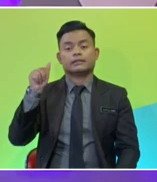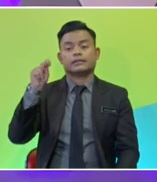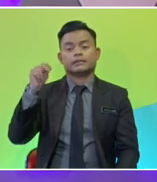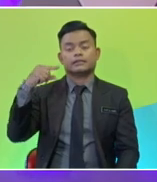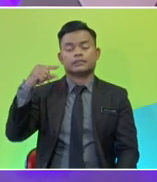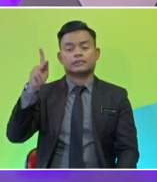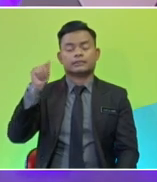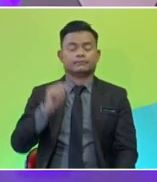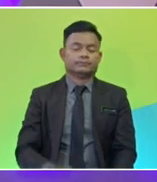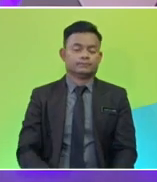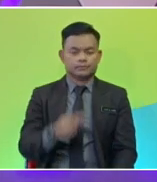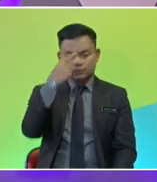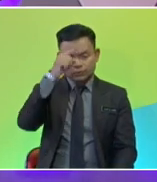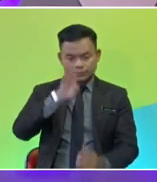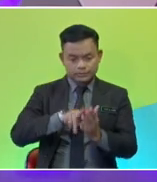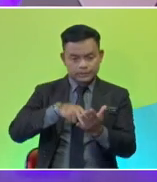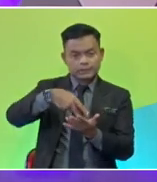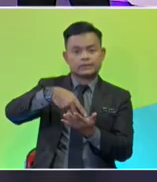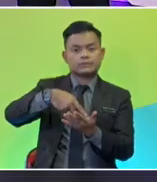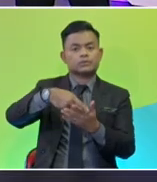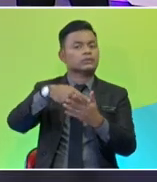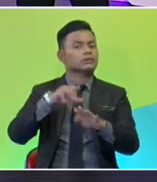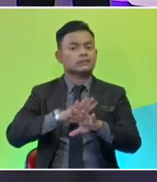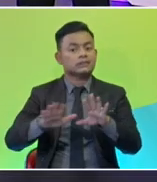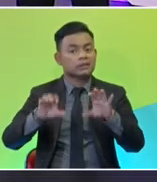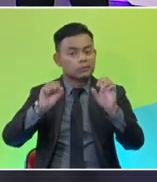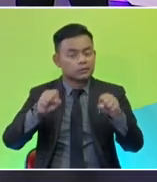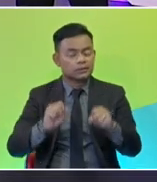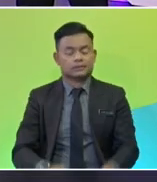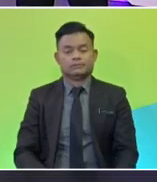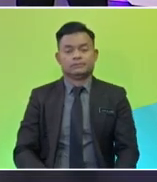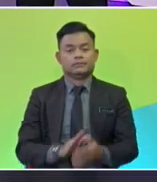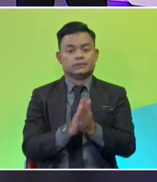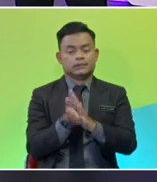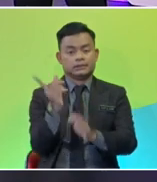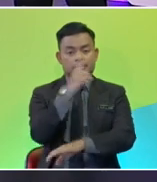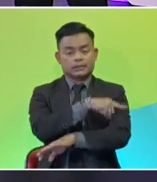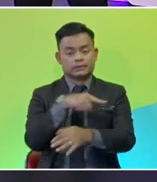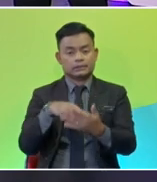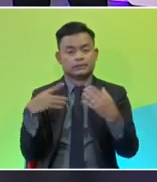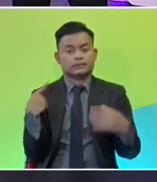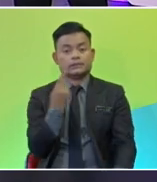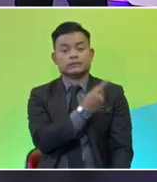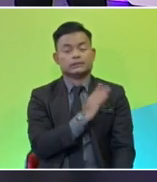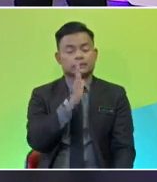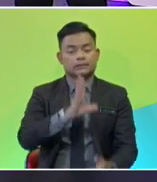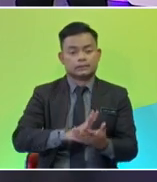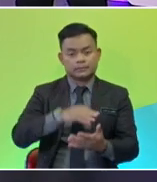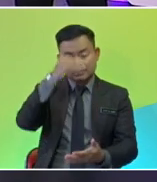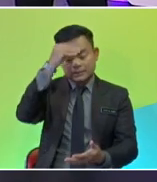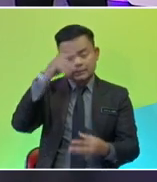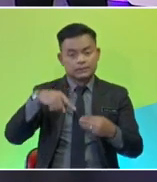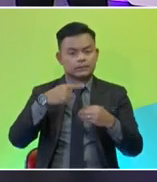itu tidak boleh Ibu jadi pada hari ini cek gua Adha akan Terangkan berkaitan dengan topik kita berkaitan dengan rangka